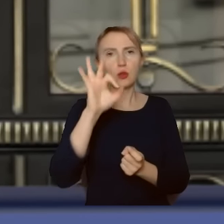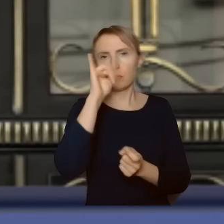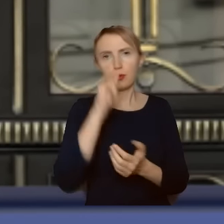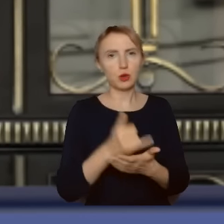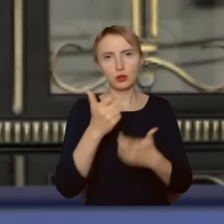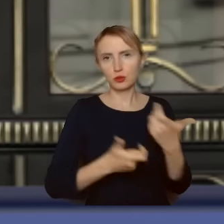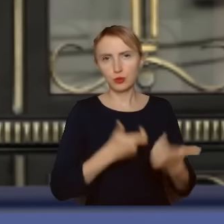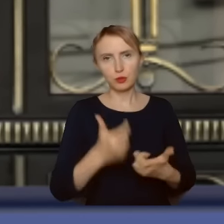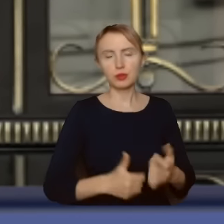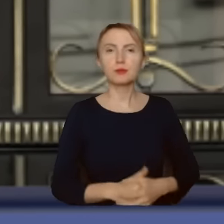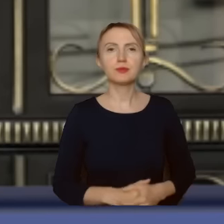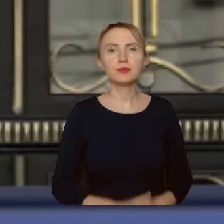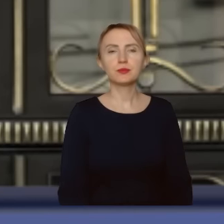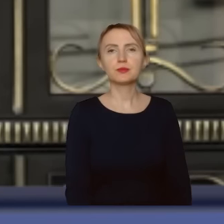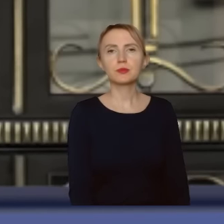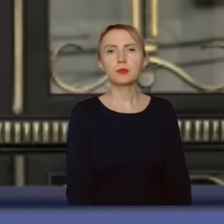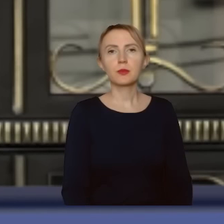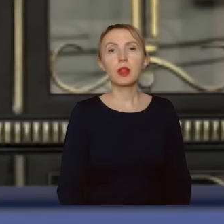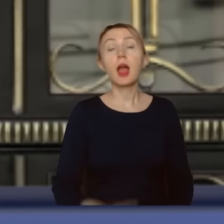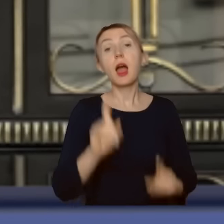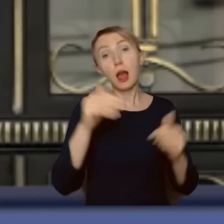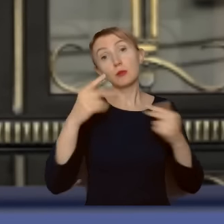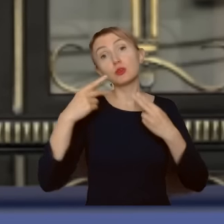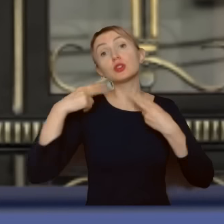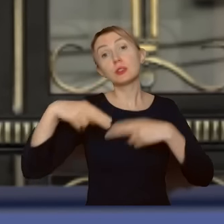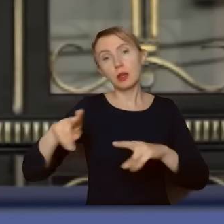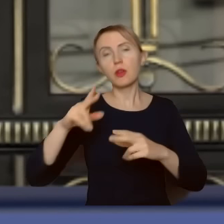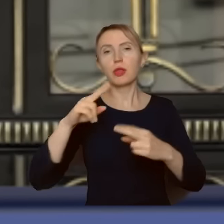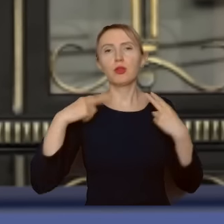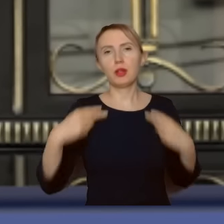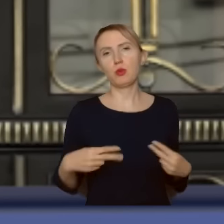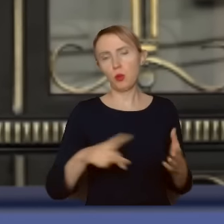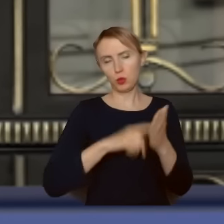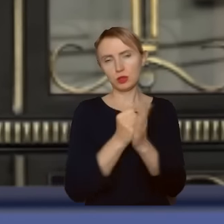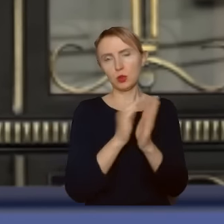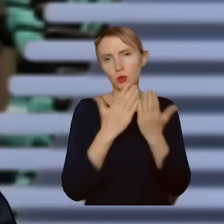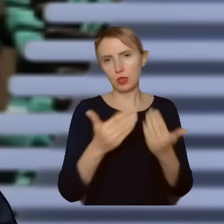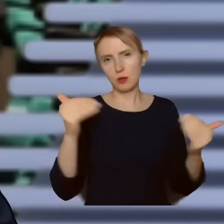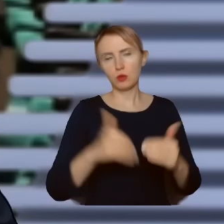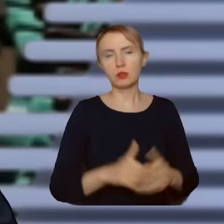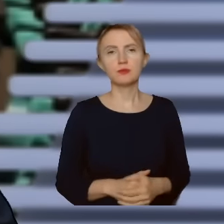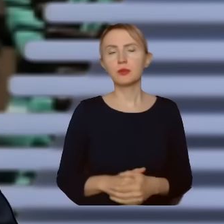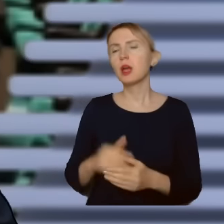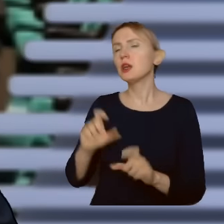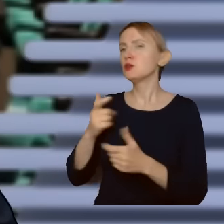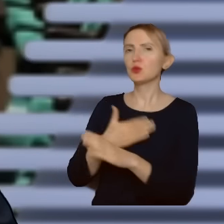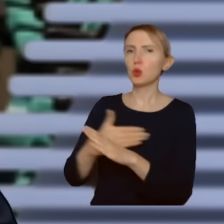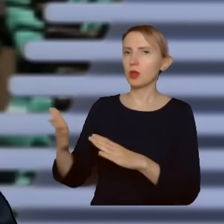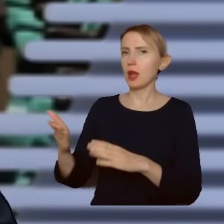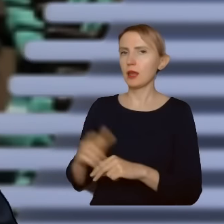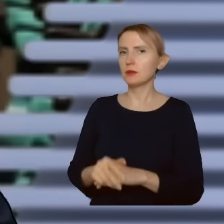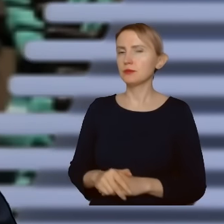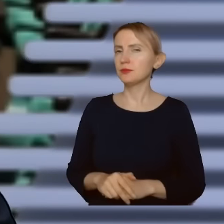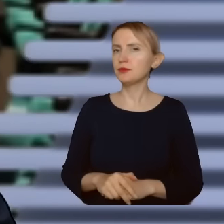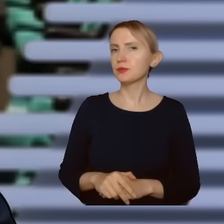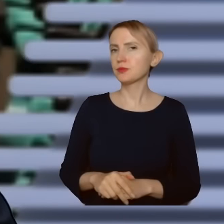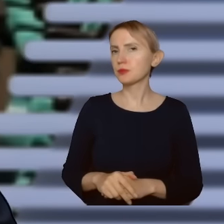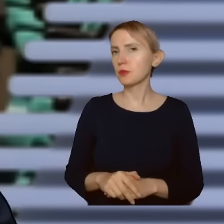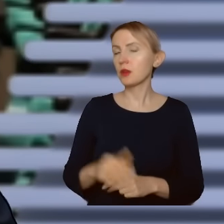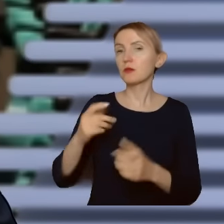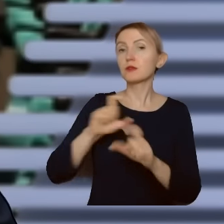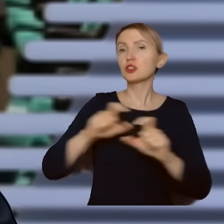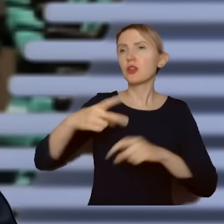ustawy budżetowej, ale może skierować ją do Trybunału Konstytucyjnego. No i co dalej? Co dalej? Tak, bo Trybunał Konstytucyjny orzeknie w ciągu dwóch miesięcy,